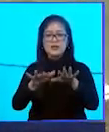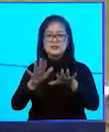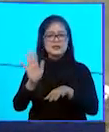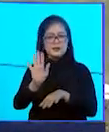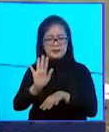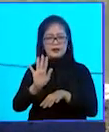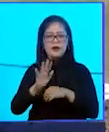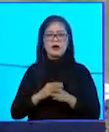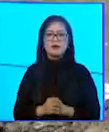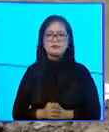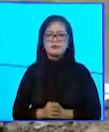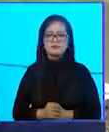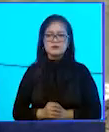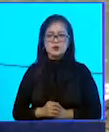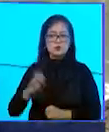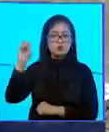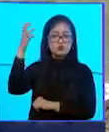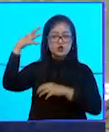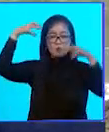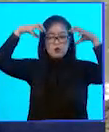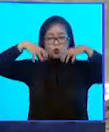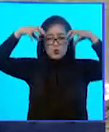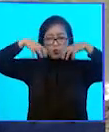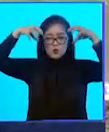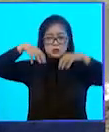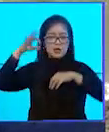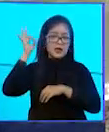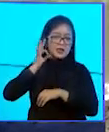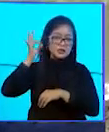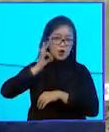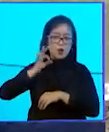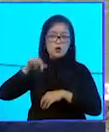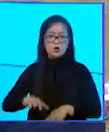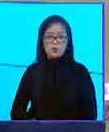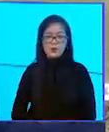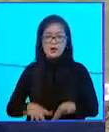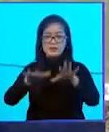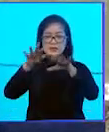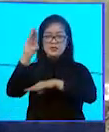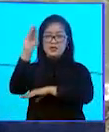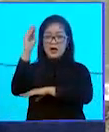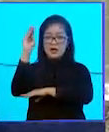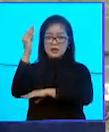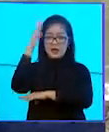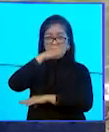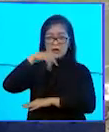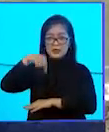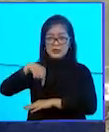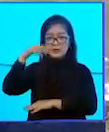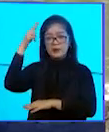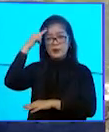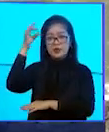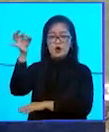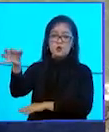Ya pemirsa, memasuki masuknya musim penghujan yang berpotensi menyebabkan banjir di kawasan DKI Jakarta. Pada hari ini Pemprov DKI Jakarta